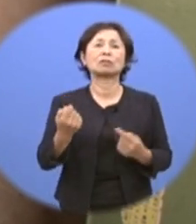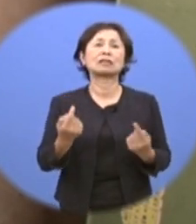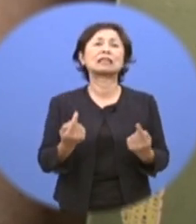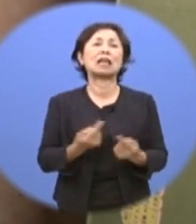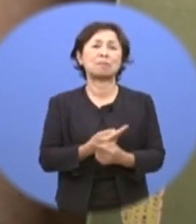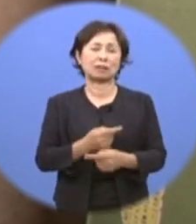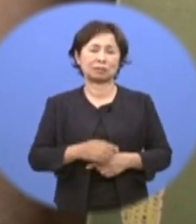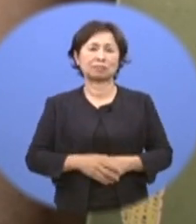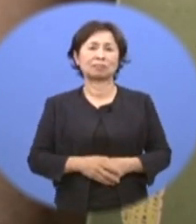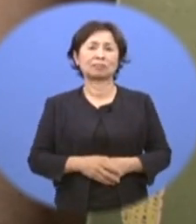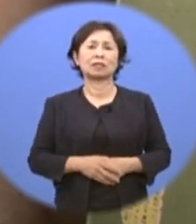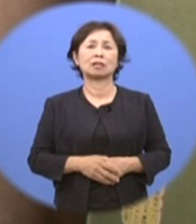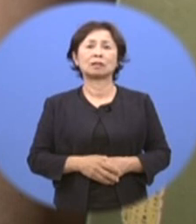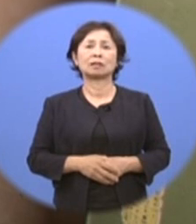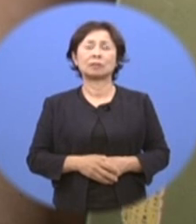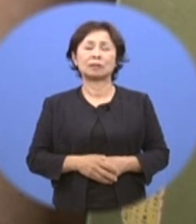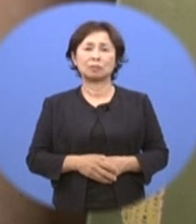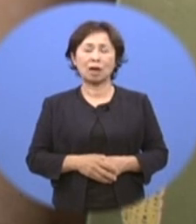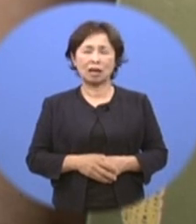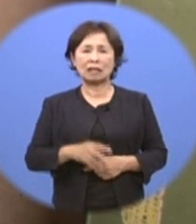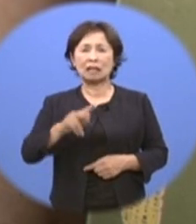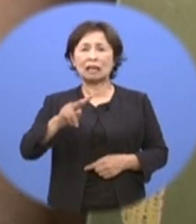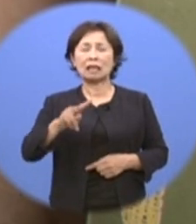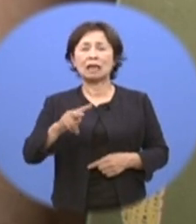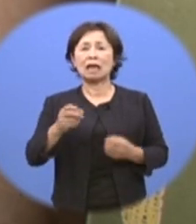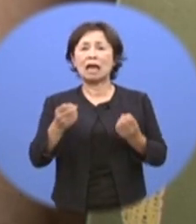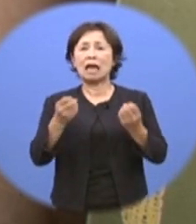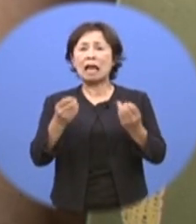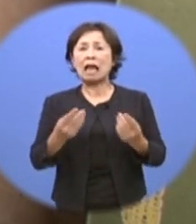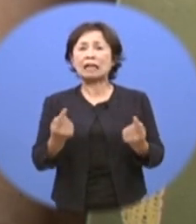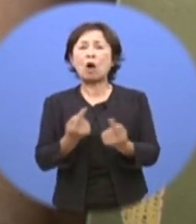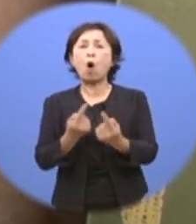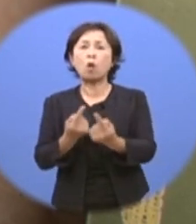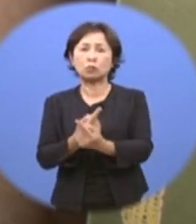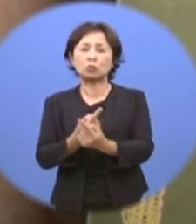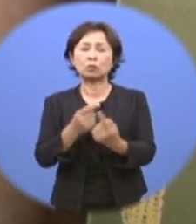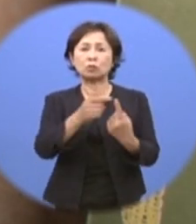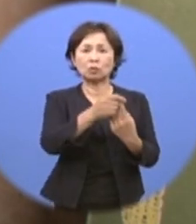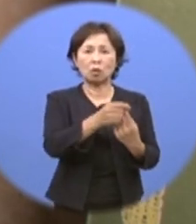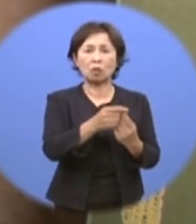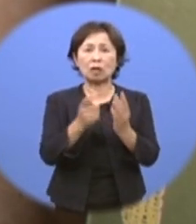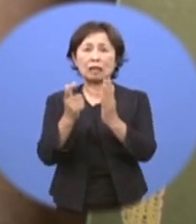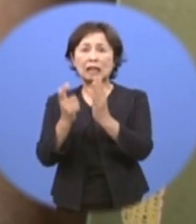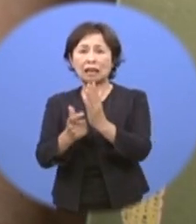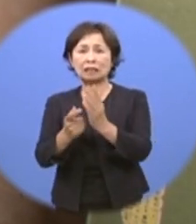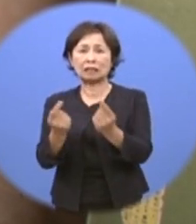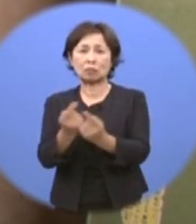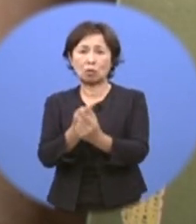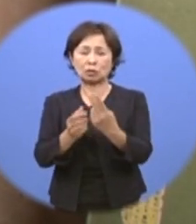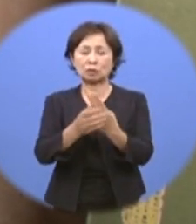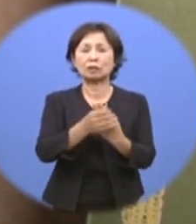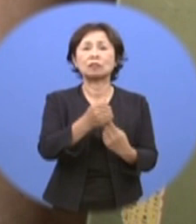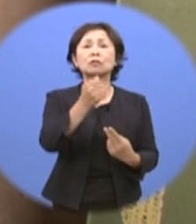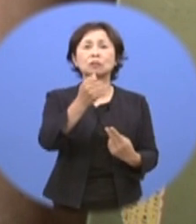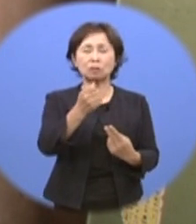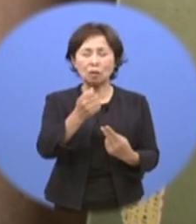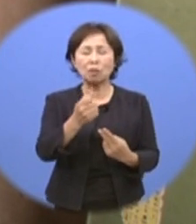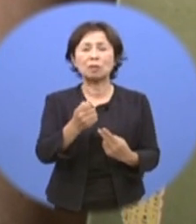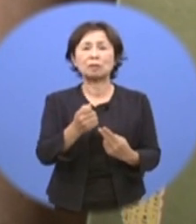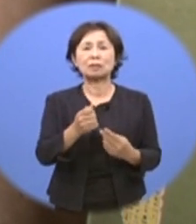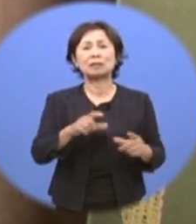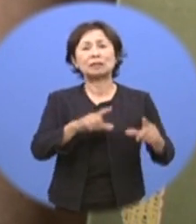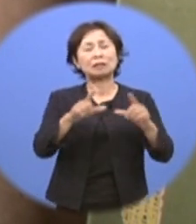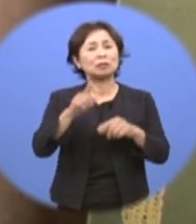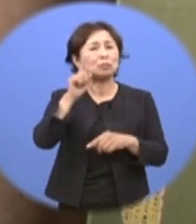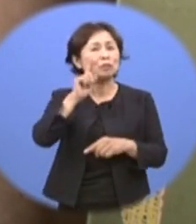と耐震改修を同時に行うことで、住みやすさと耐震性を同時に向上できる